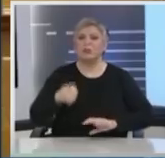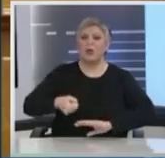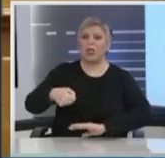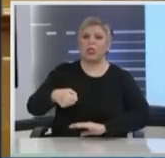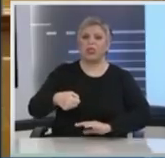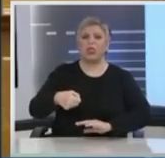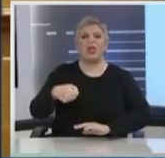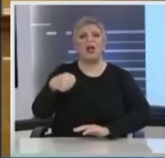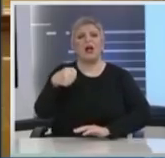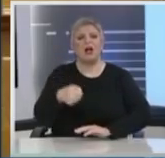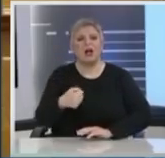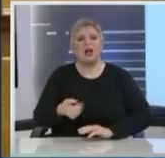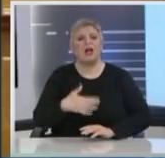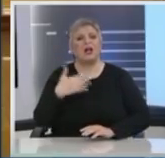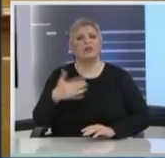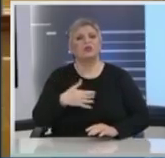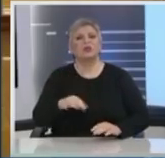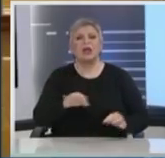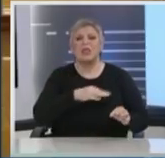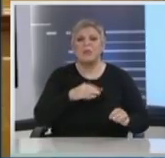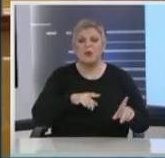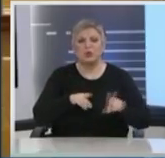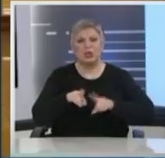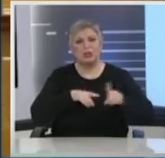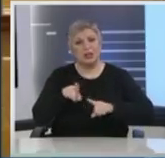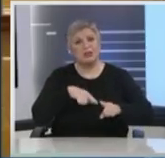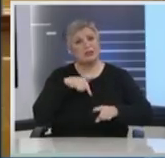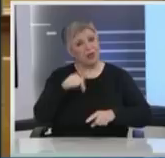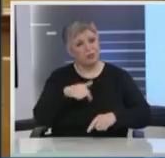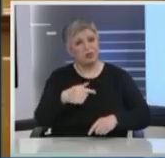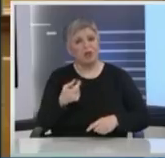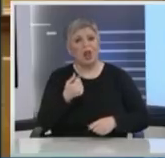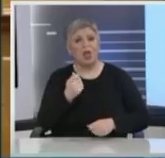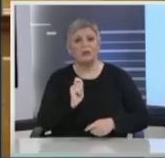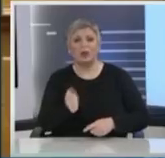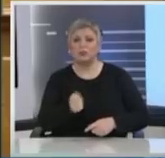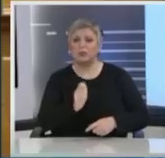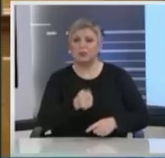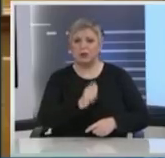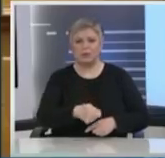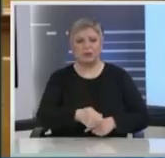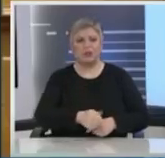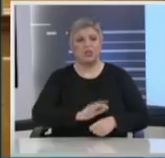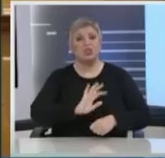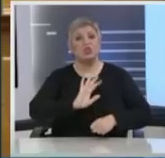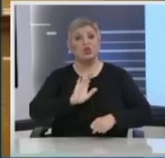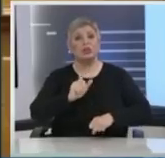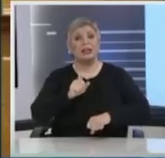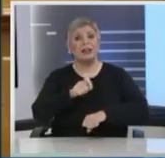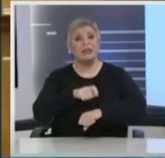και μέσω εταιριών δημοσίων σχέσεων την πολιτική ζωή του τόπου. Και όταν έρθει η ώρα να τους αναγκάζουν να τα